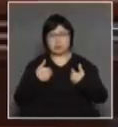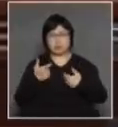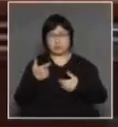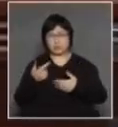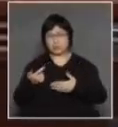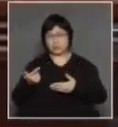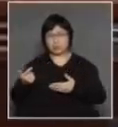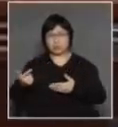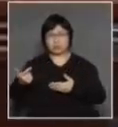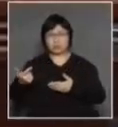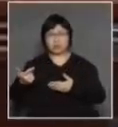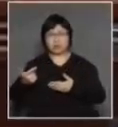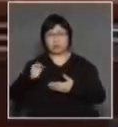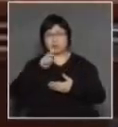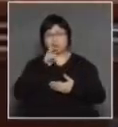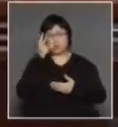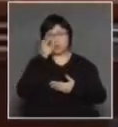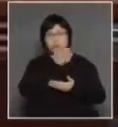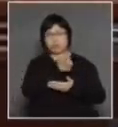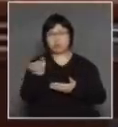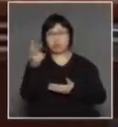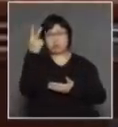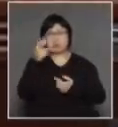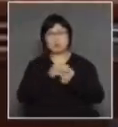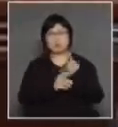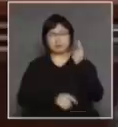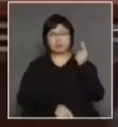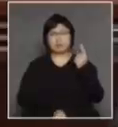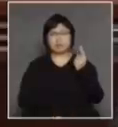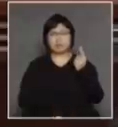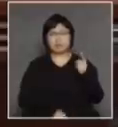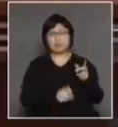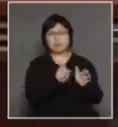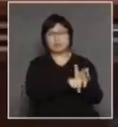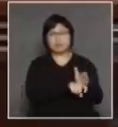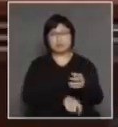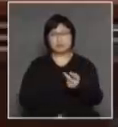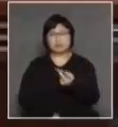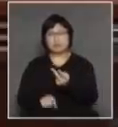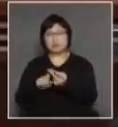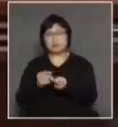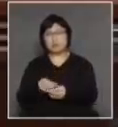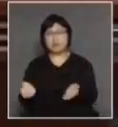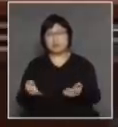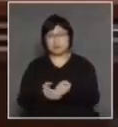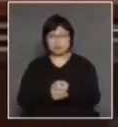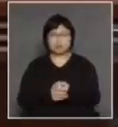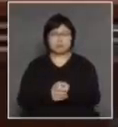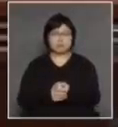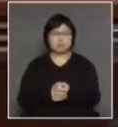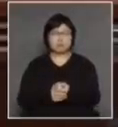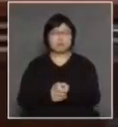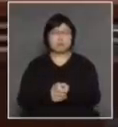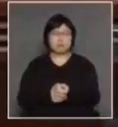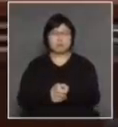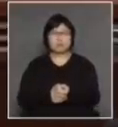咧，只係得兩個去向嘅啫，一就入庫房，二就派咗去。